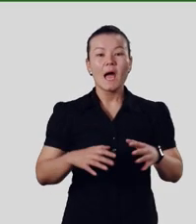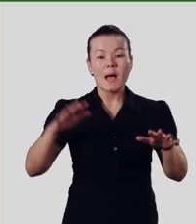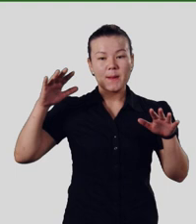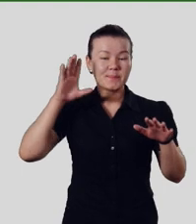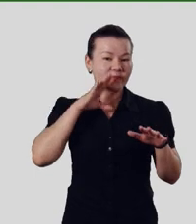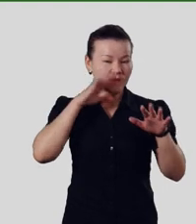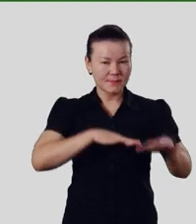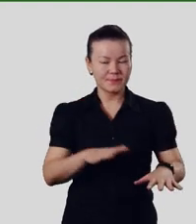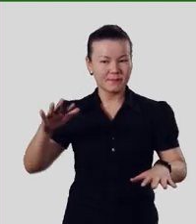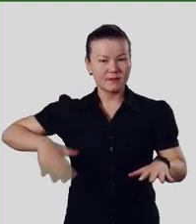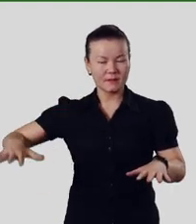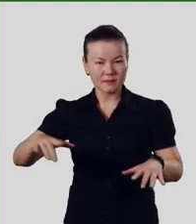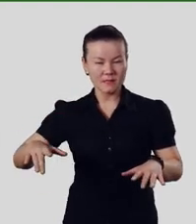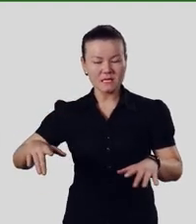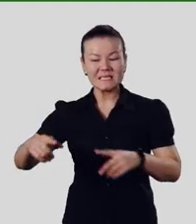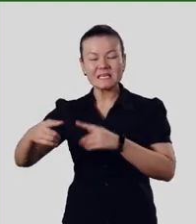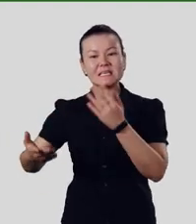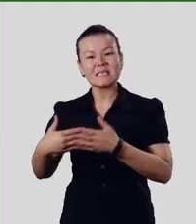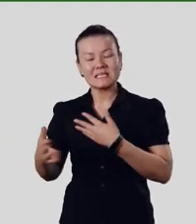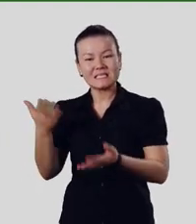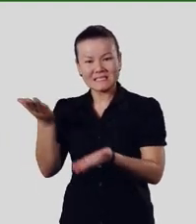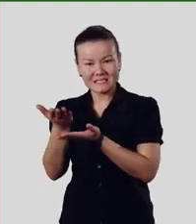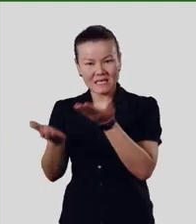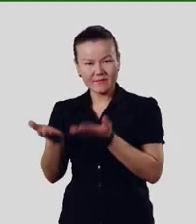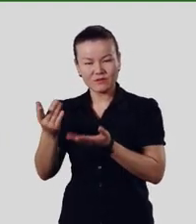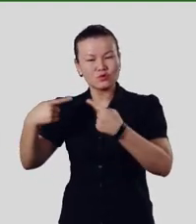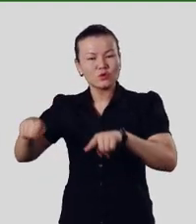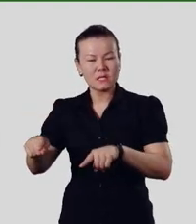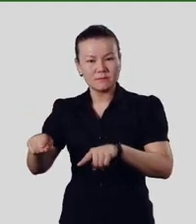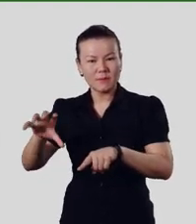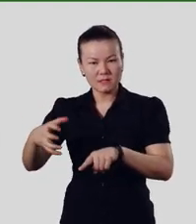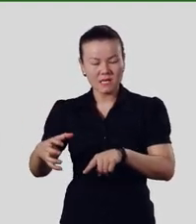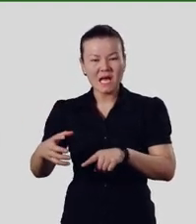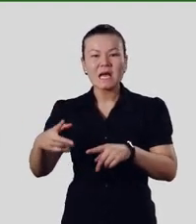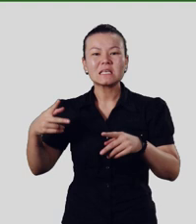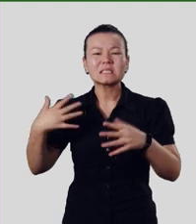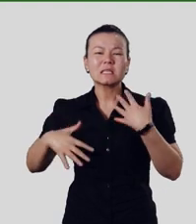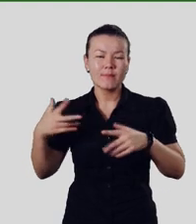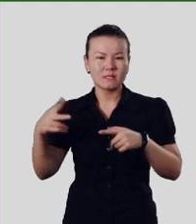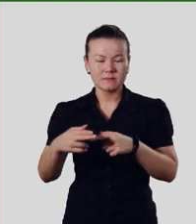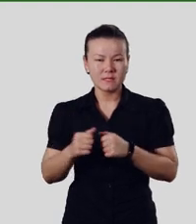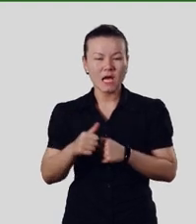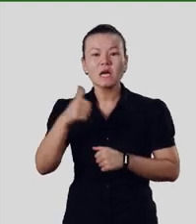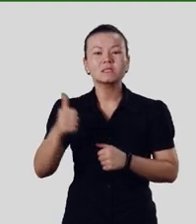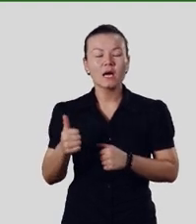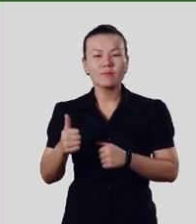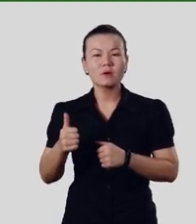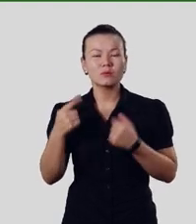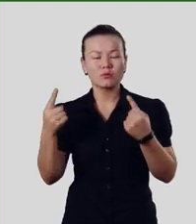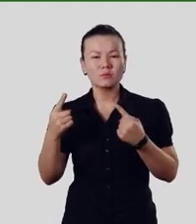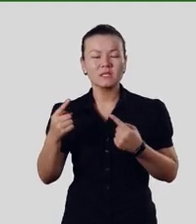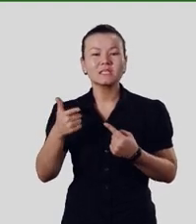Береговая линия, если сравнивать с другими материками, слабо изрезана. Самый крупный залив